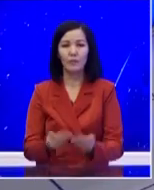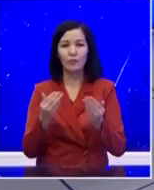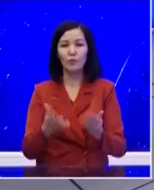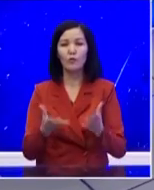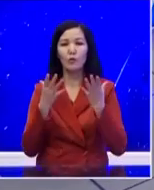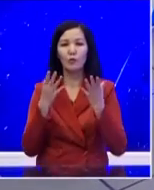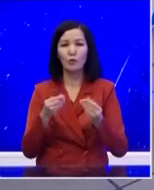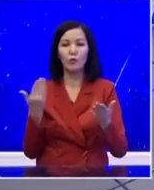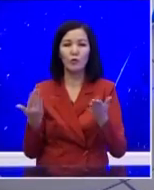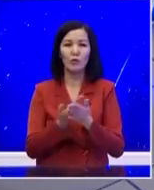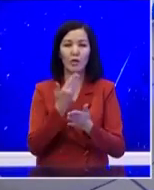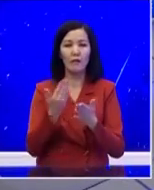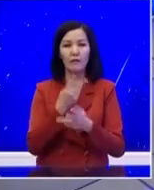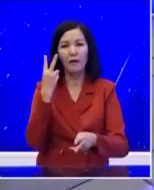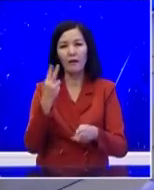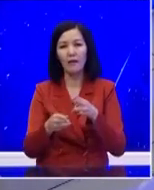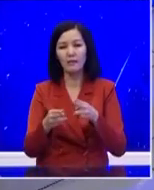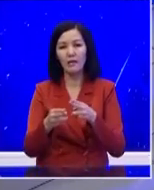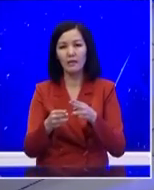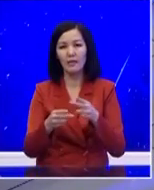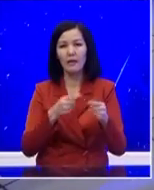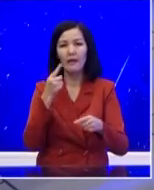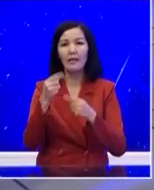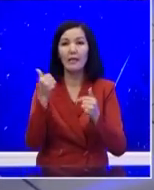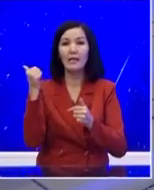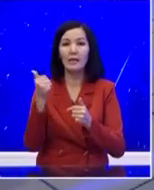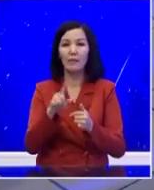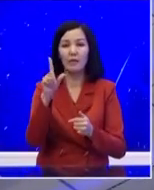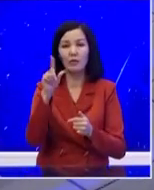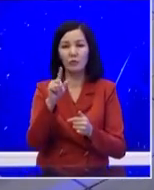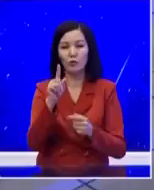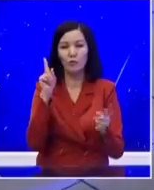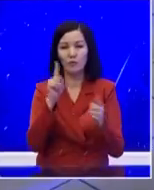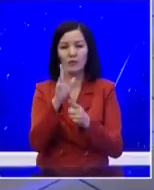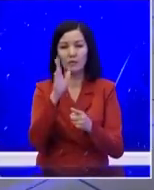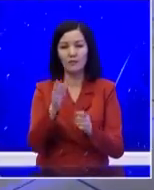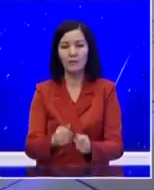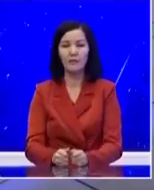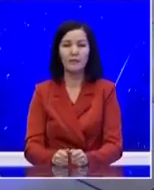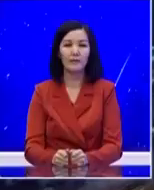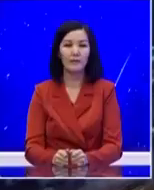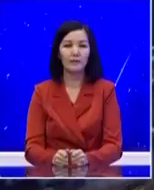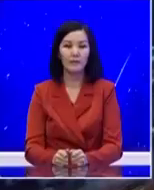Қадірменді көрермен, бүгінгі айтар ақпарат осы. Біз өздеріңізбен келер апта ерде қауышамыз. Аман сау болыңыздар.